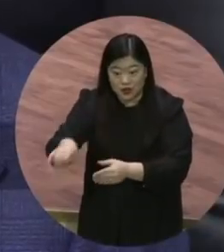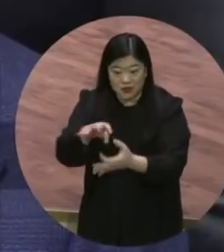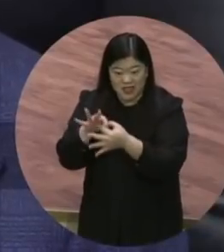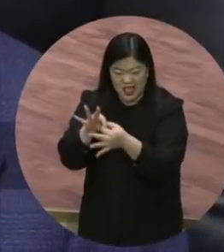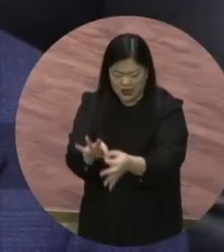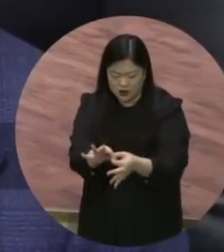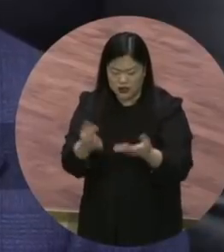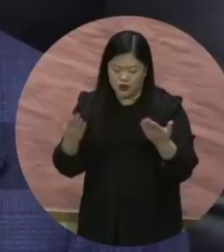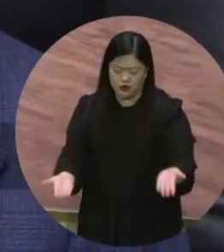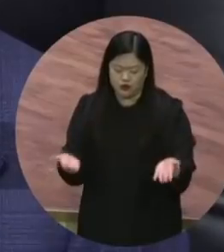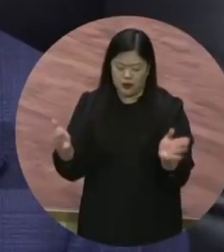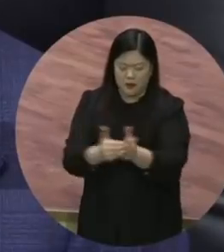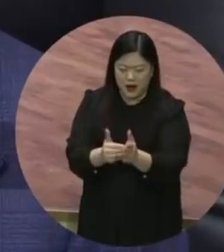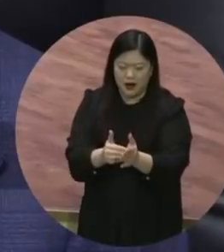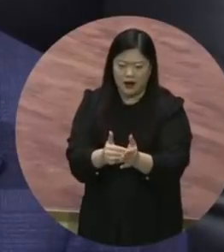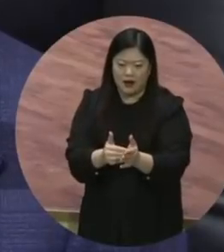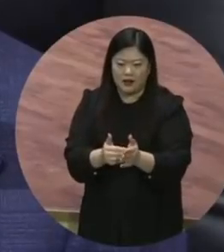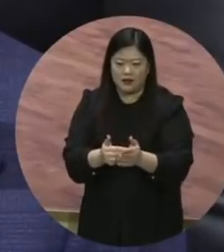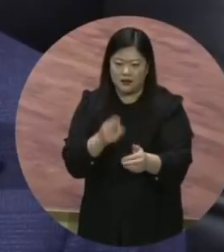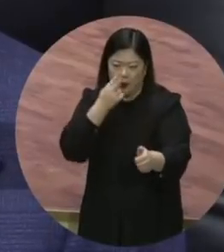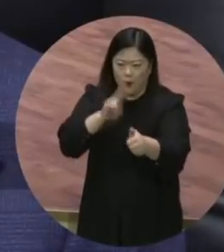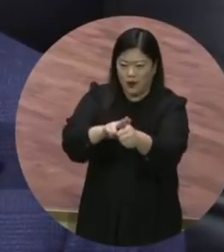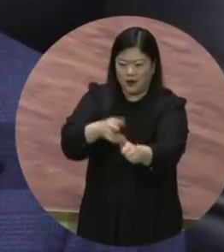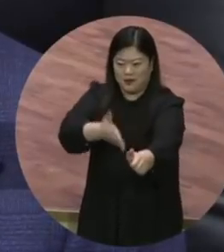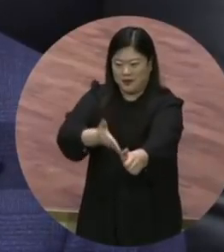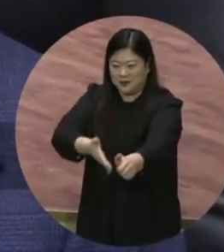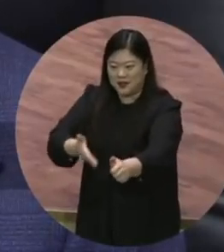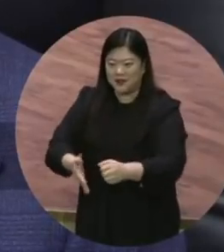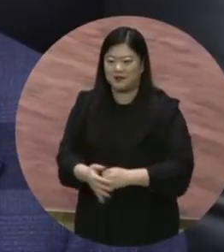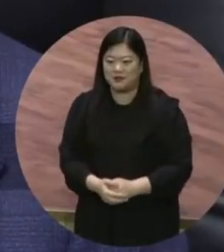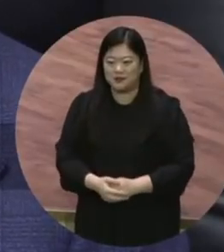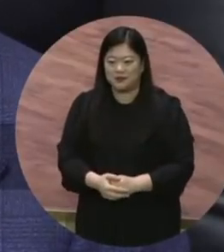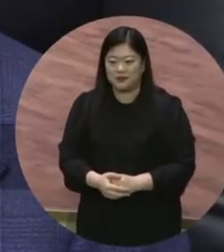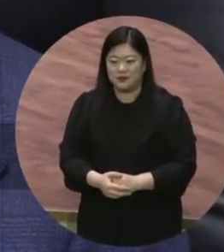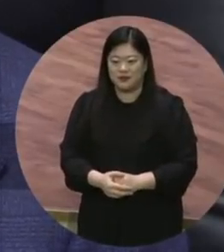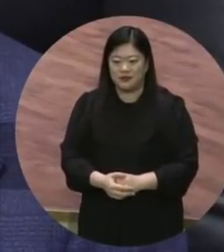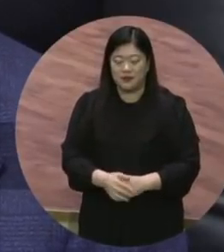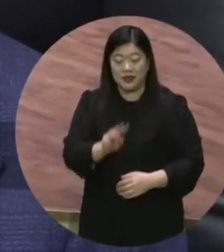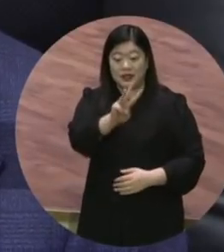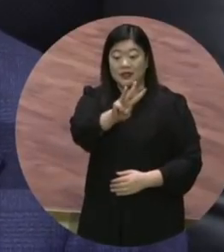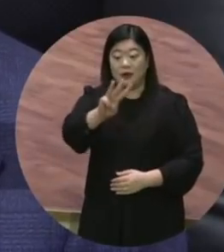바랍니다. 우리 예원교회가 1년 중에